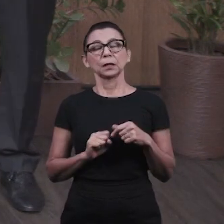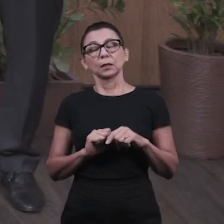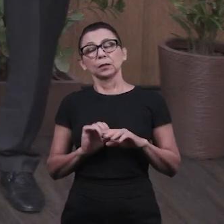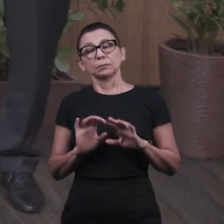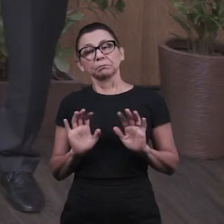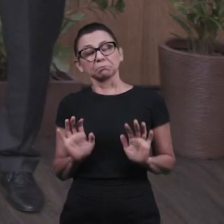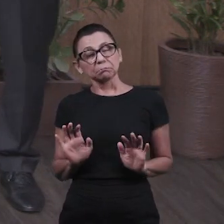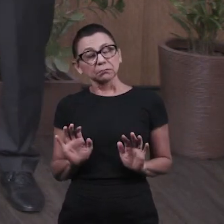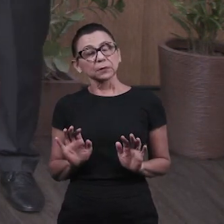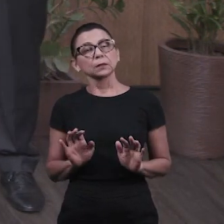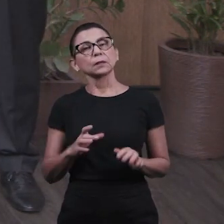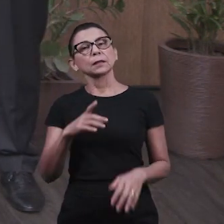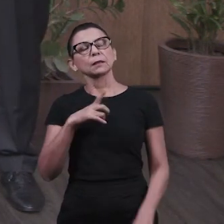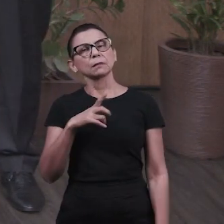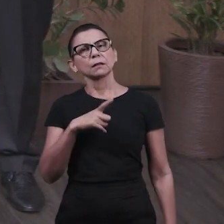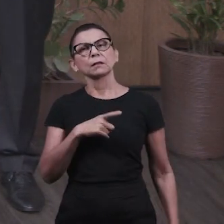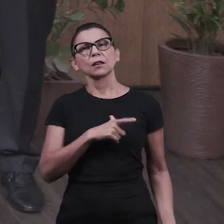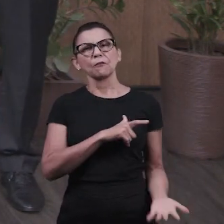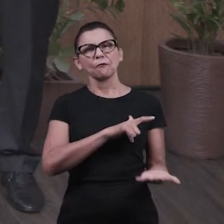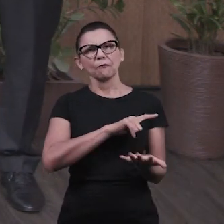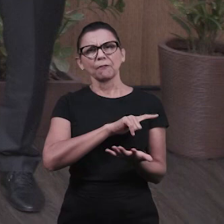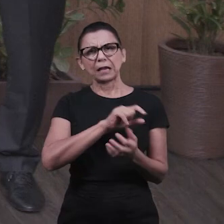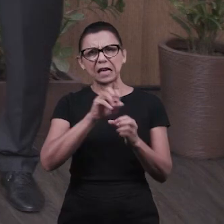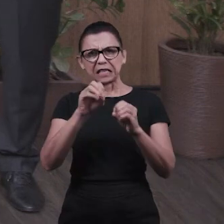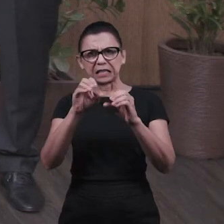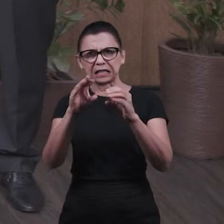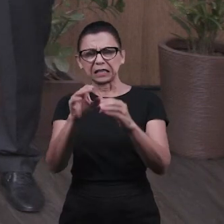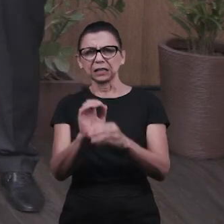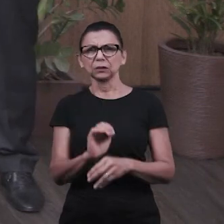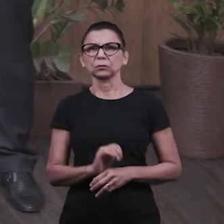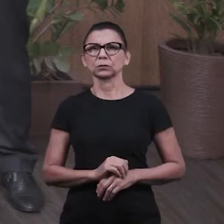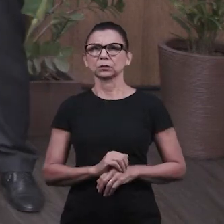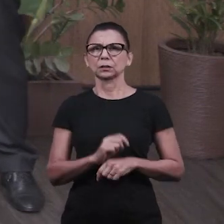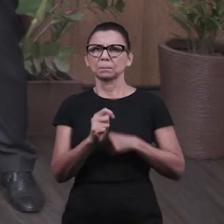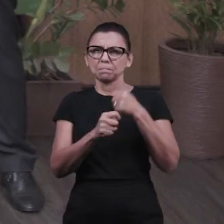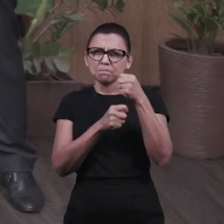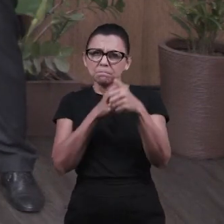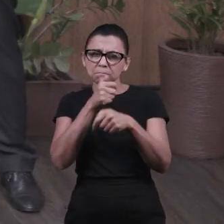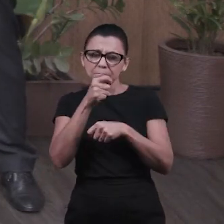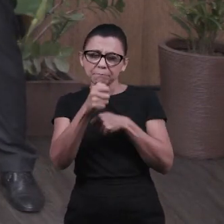divers enseignements qui sont trompeurs, y compris ceux